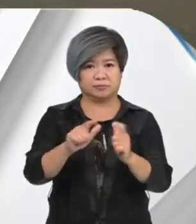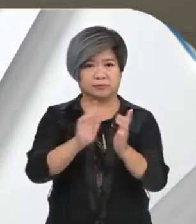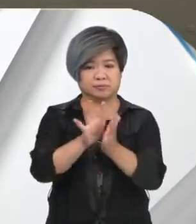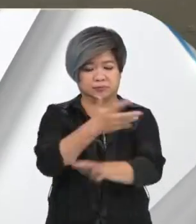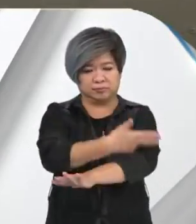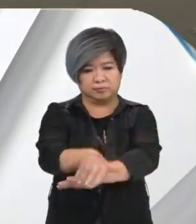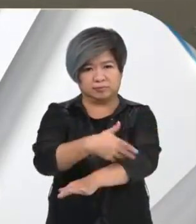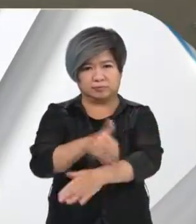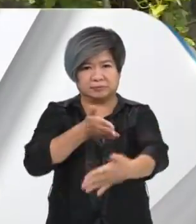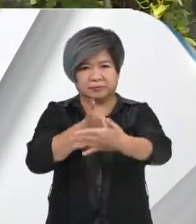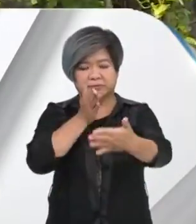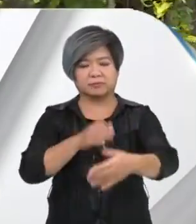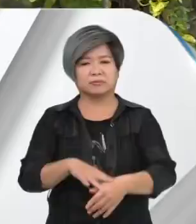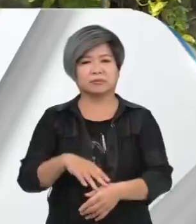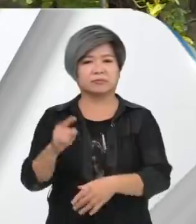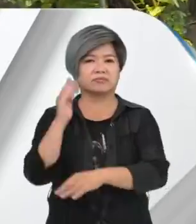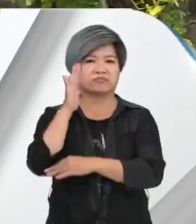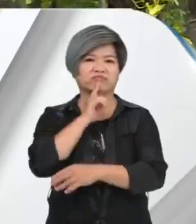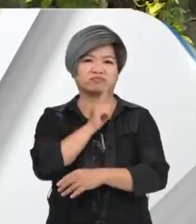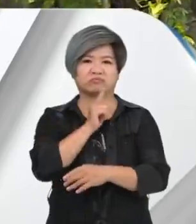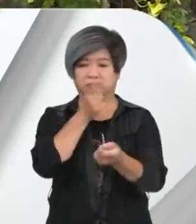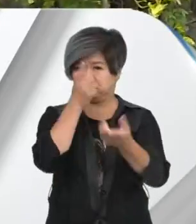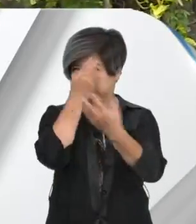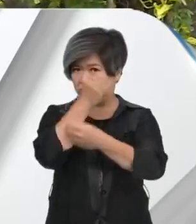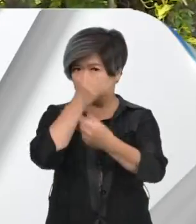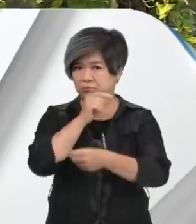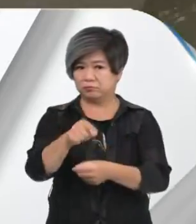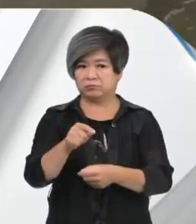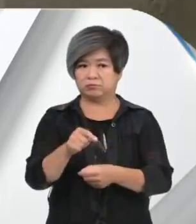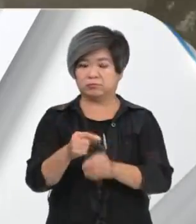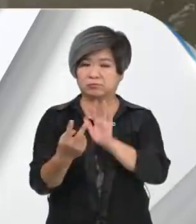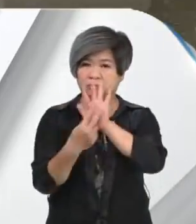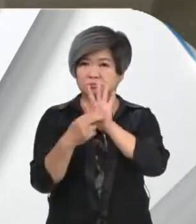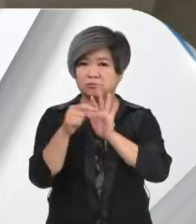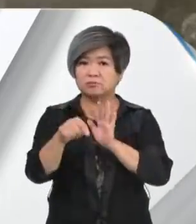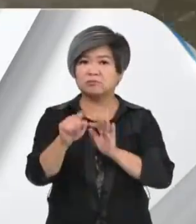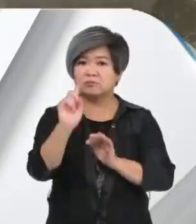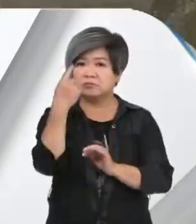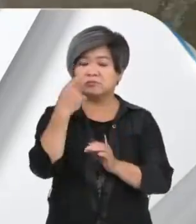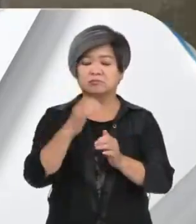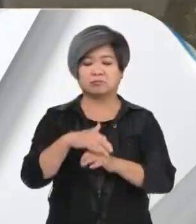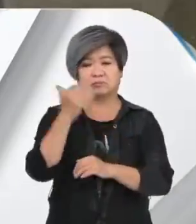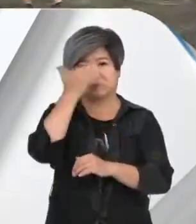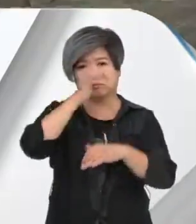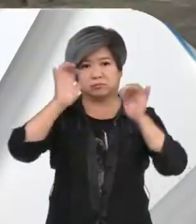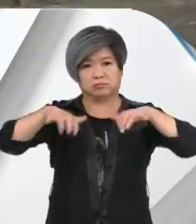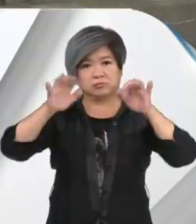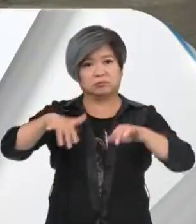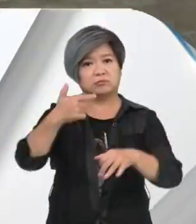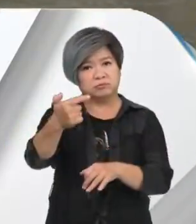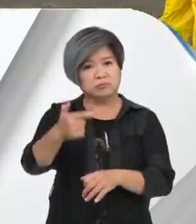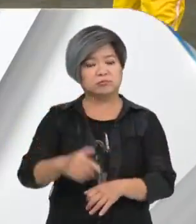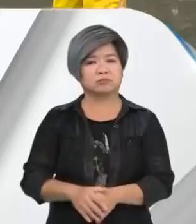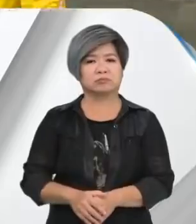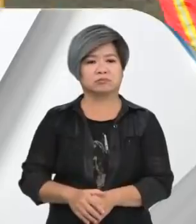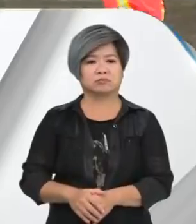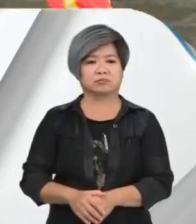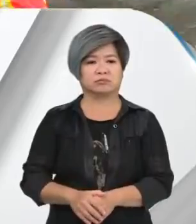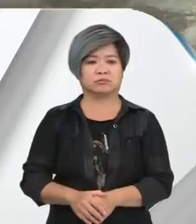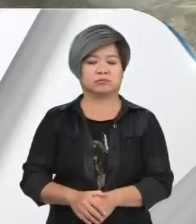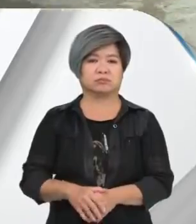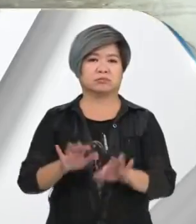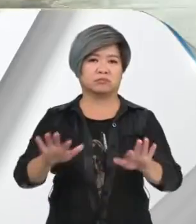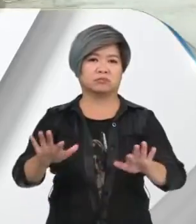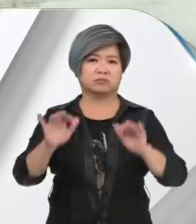阻挡。不过设河曲不同意安尼的讲法，指出完全是因为以下的落体带雨的关系。 天下那么大的雨